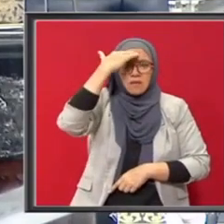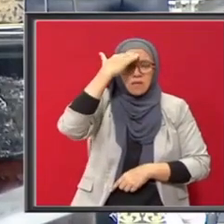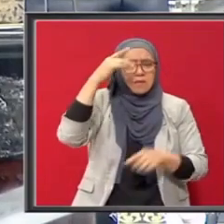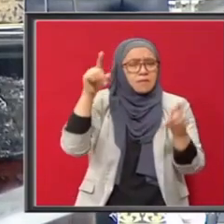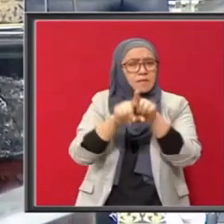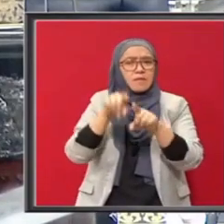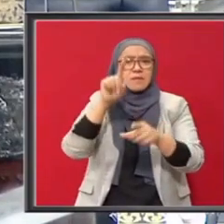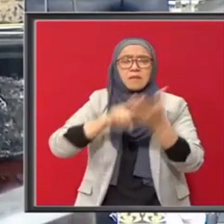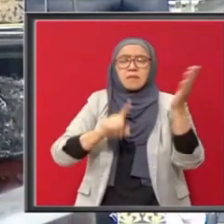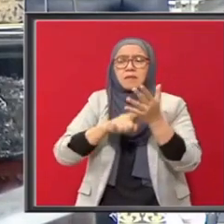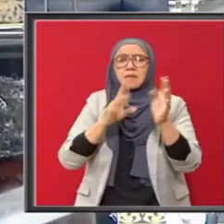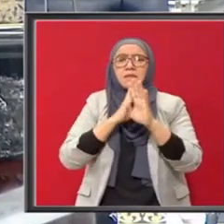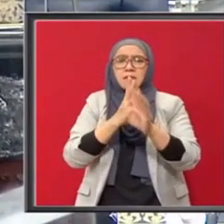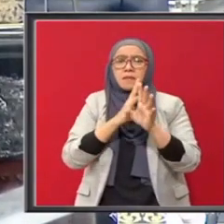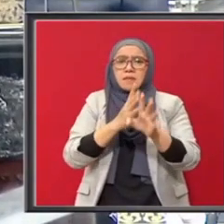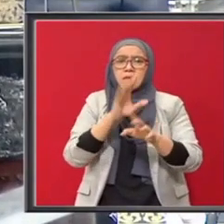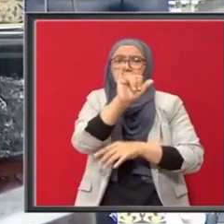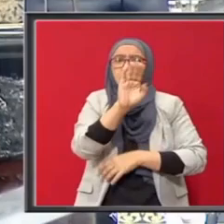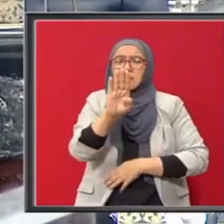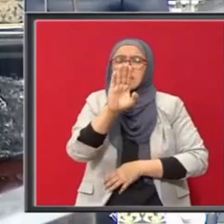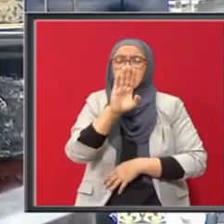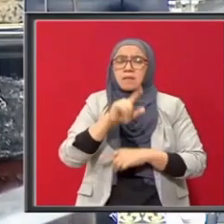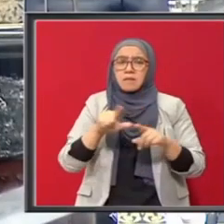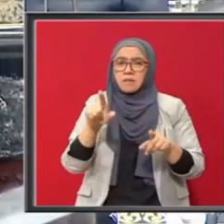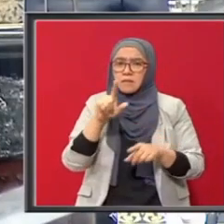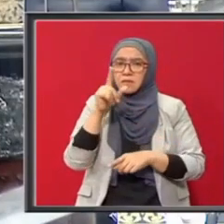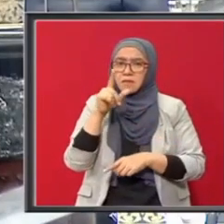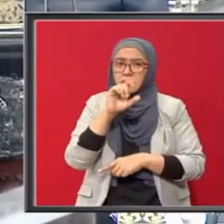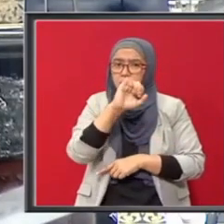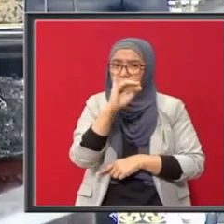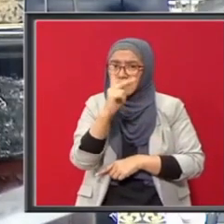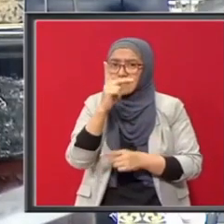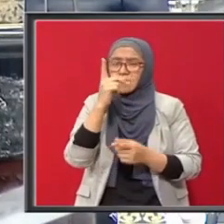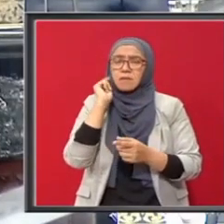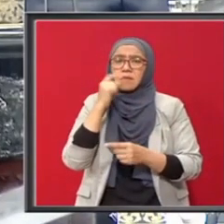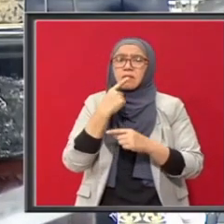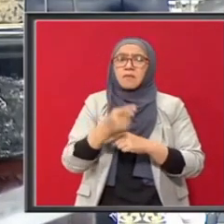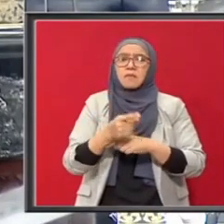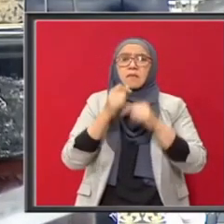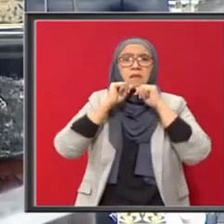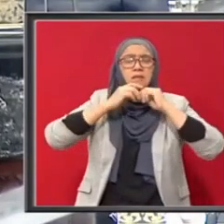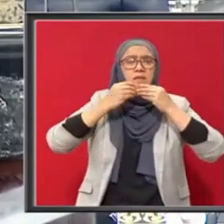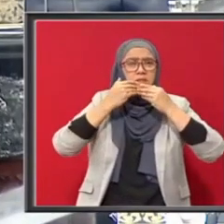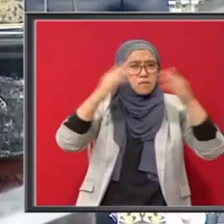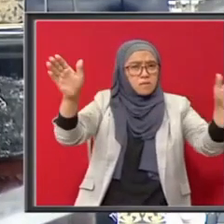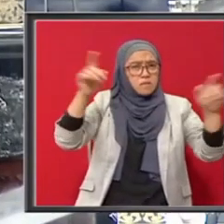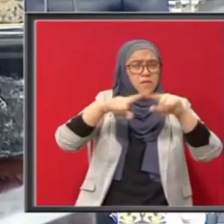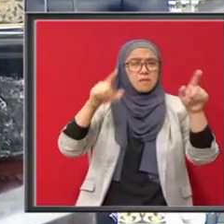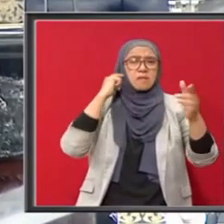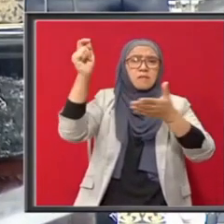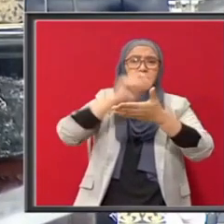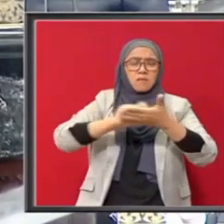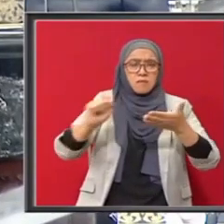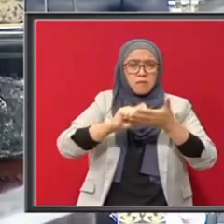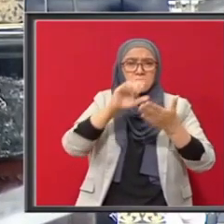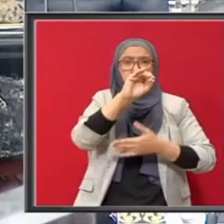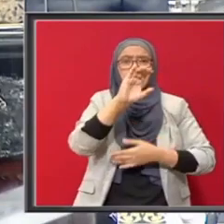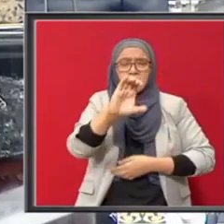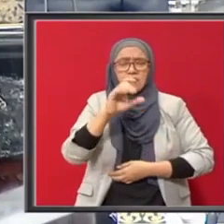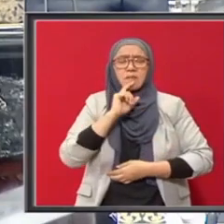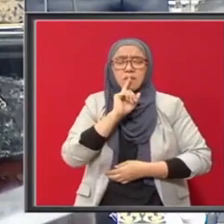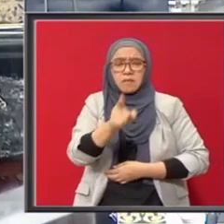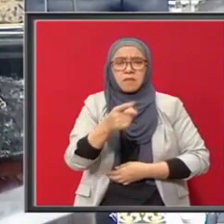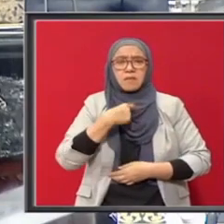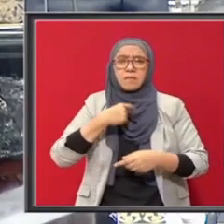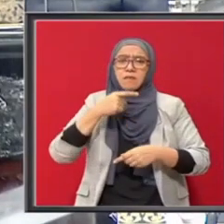umumnya susah Agung OSIS bagaimana saya dapatkan dalam jawaban asal tadi telah pun menyatakan kenyataan tegas menentang Apa yang sedang berlaku